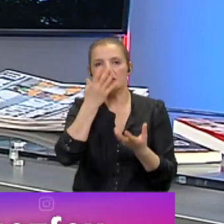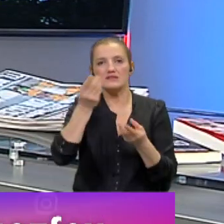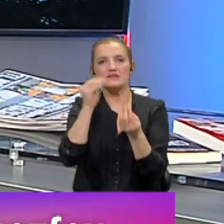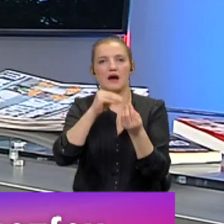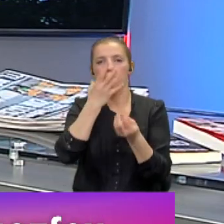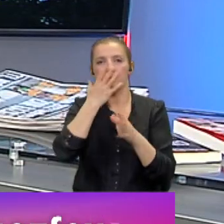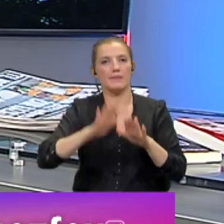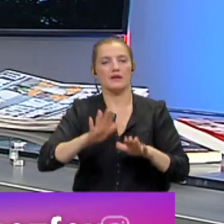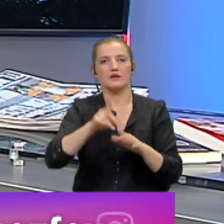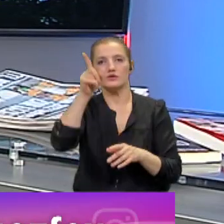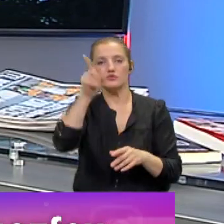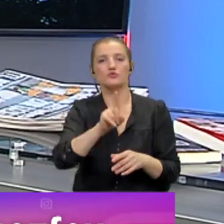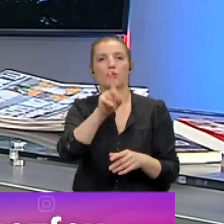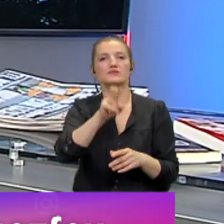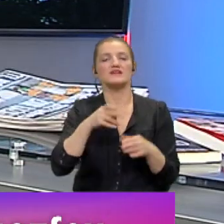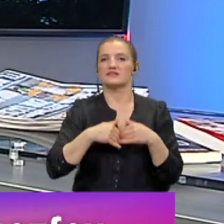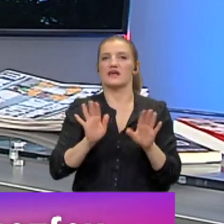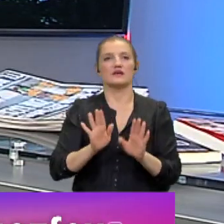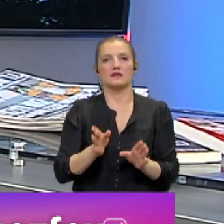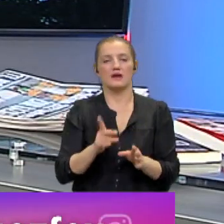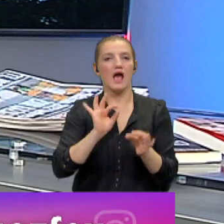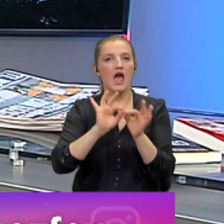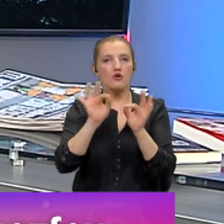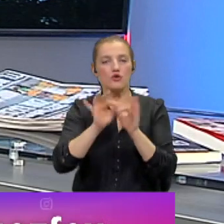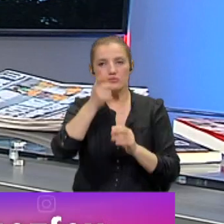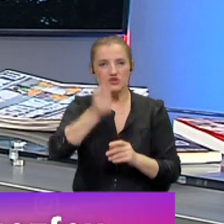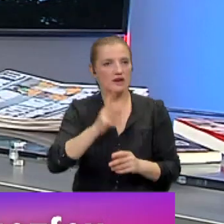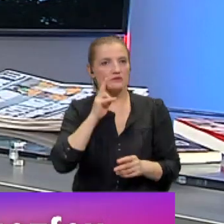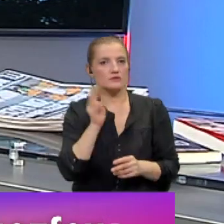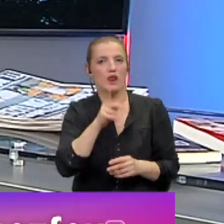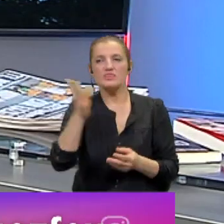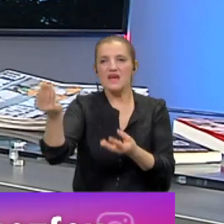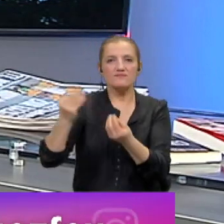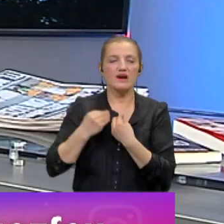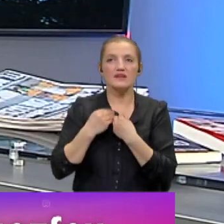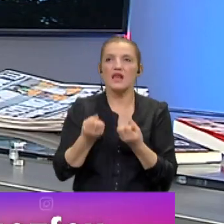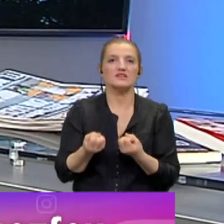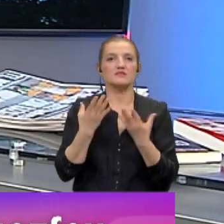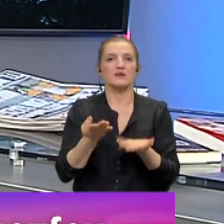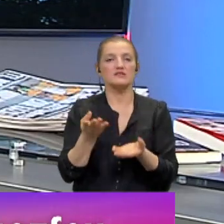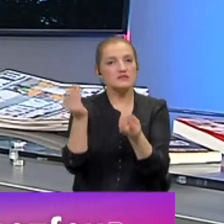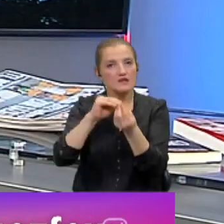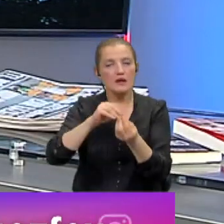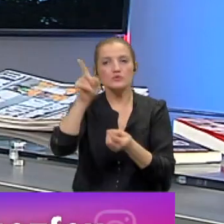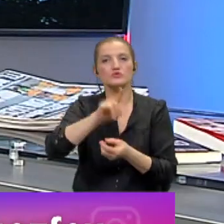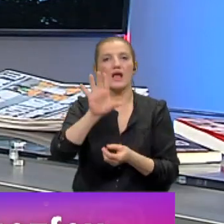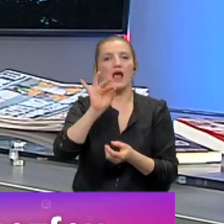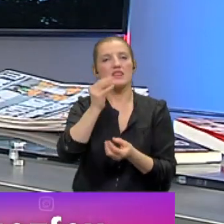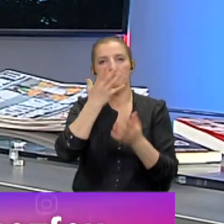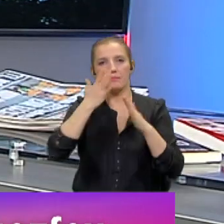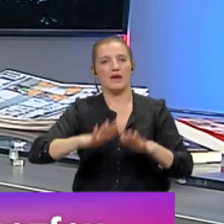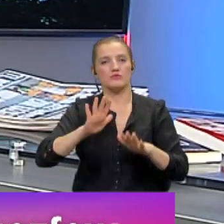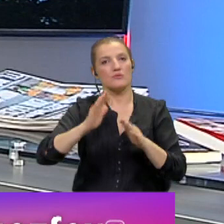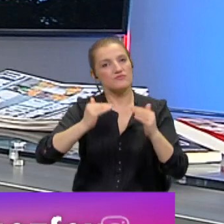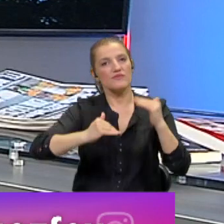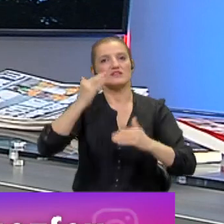beklentisi yüzde on sekiz Kesinlikle değil tabii ki bu ekonomik koşullarda artık ne verseler yetmez 100 de 50 bekliyorum Daha